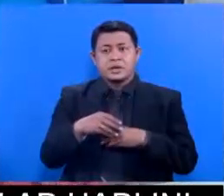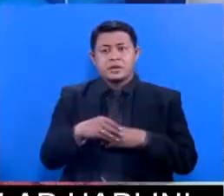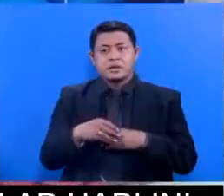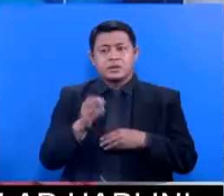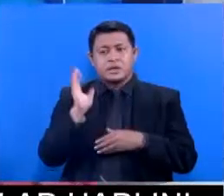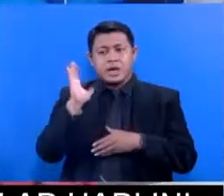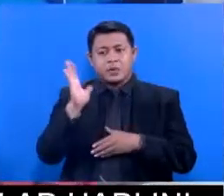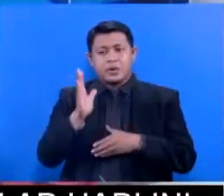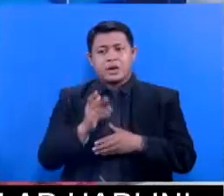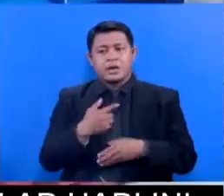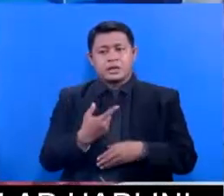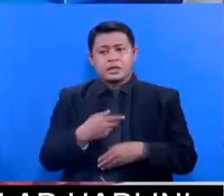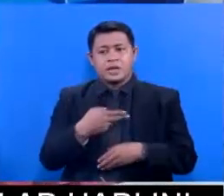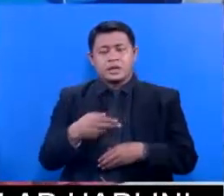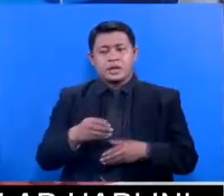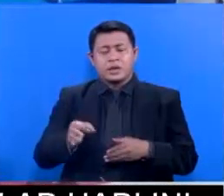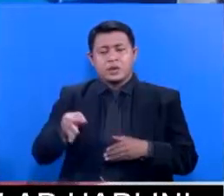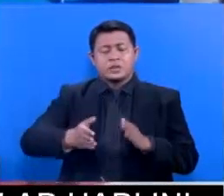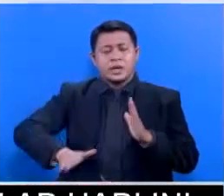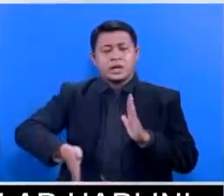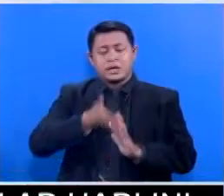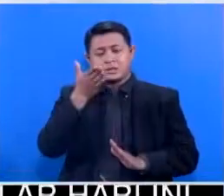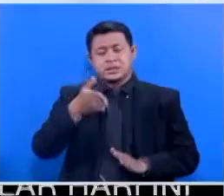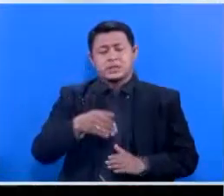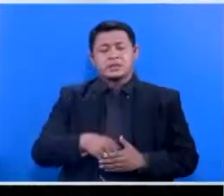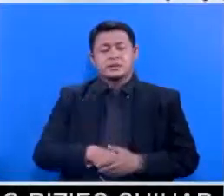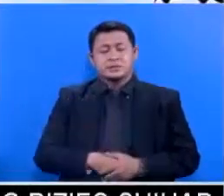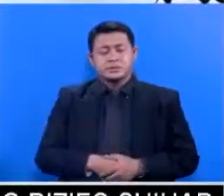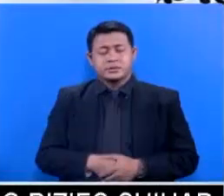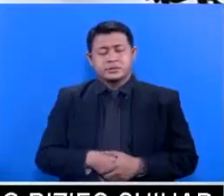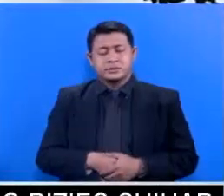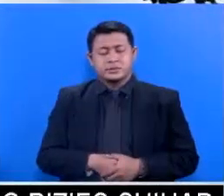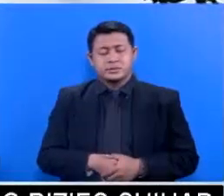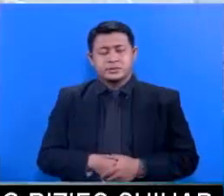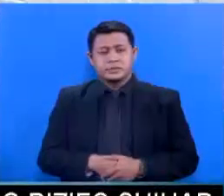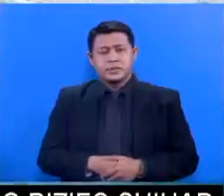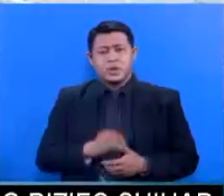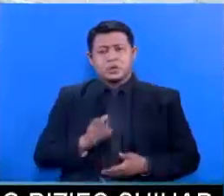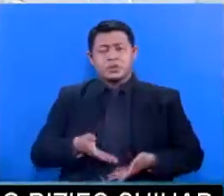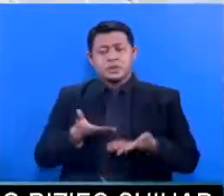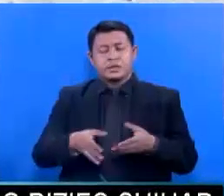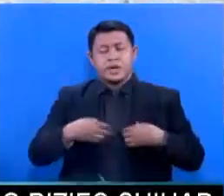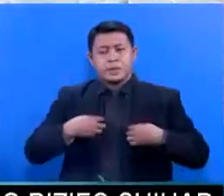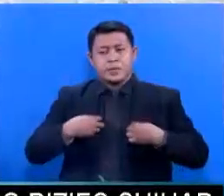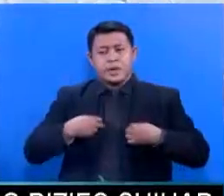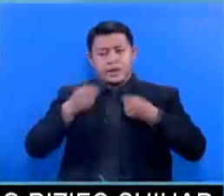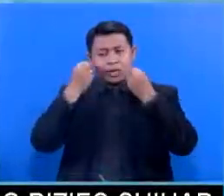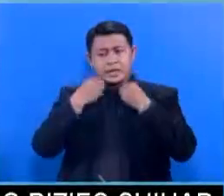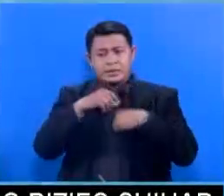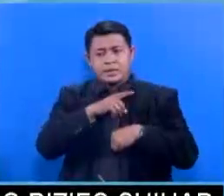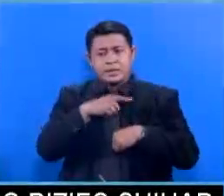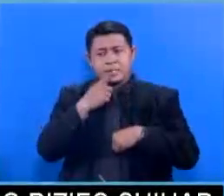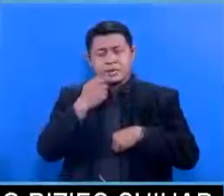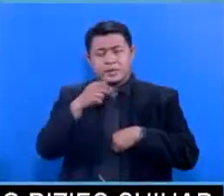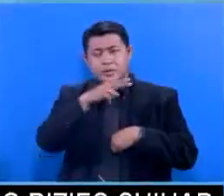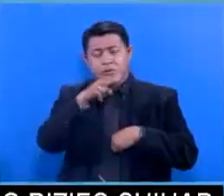dakwah lebih-lebih kita adalah Gresik Kota Santri bagi pengunjung pemandian sudah disediakan pakaian dan hijab selama